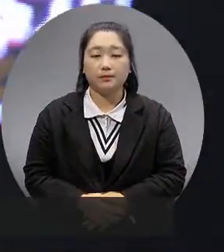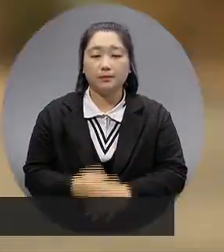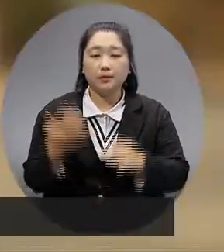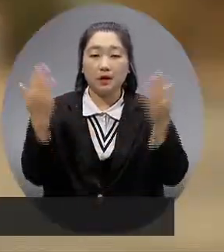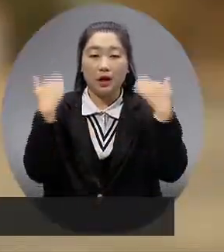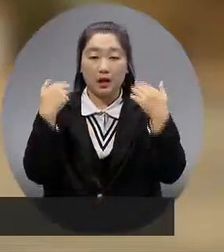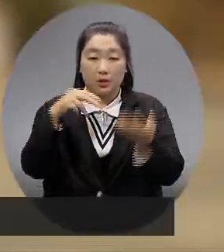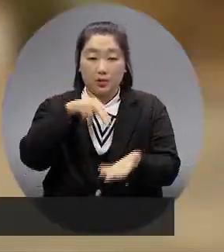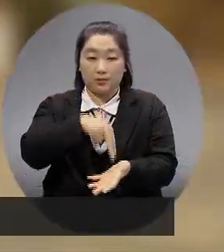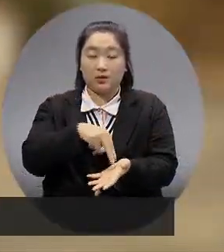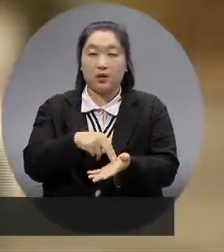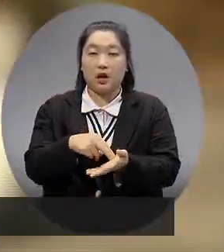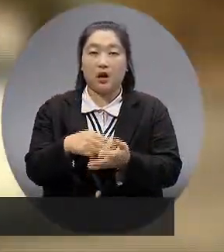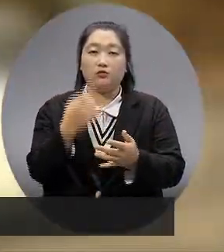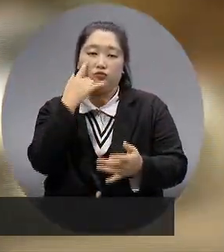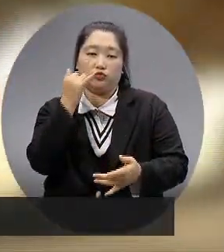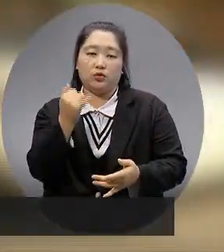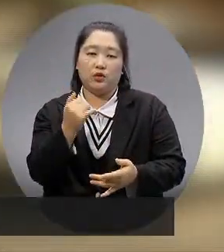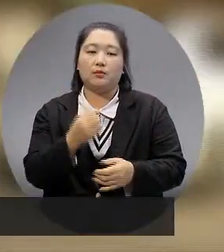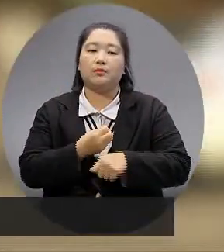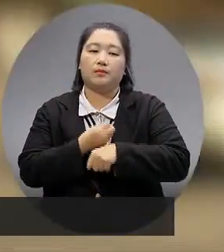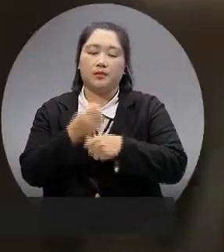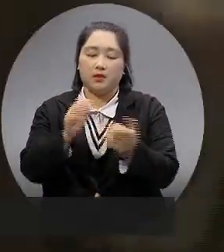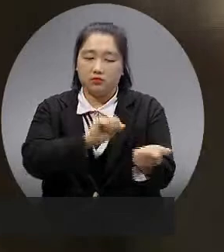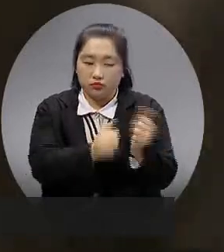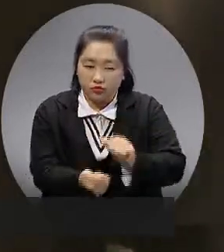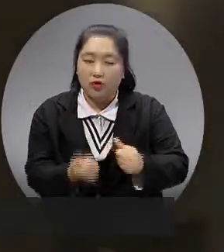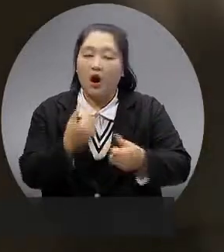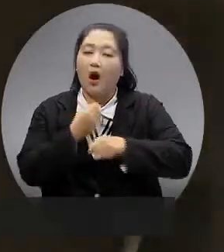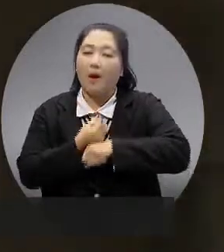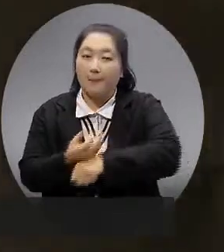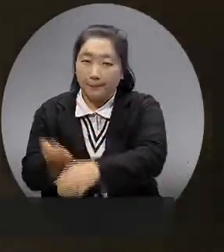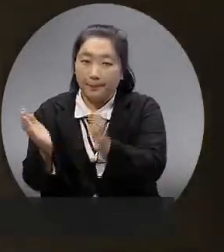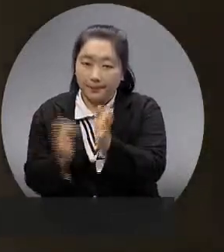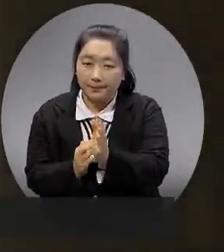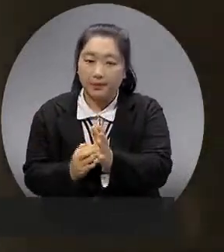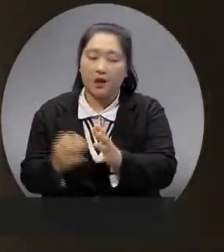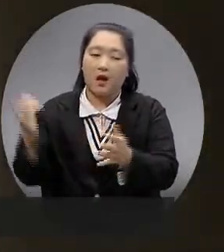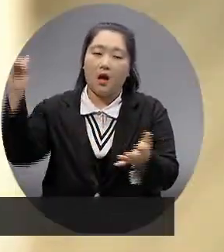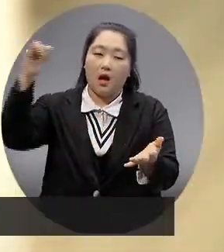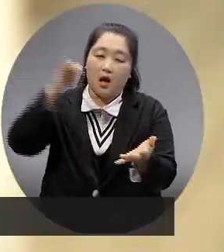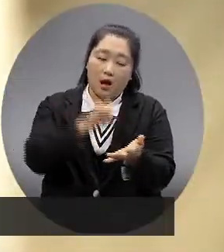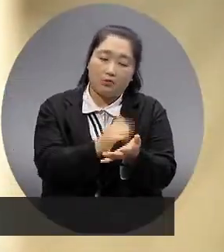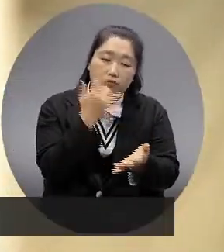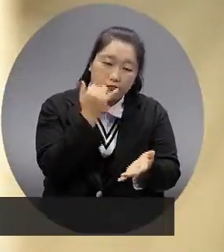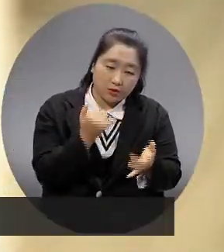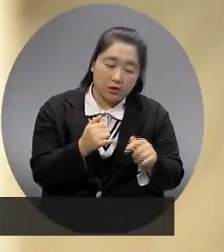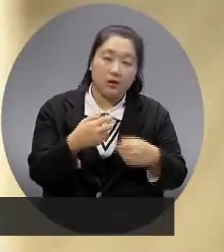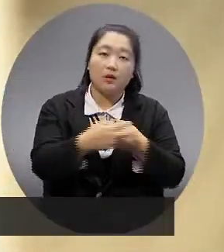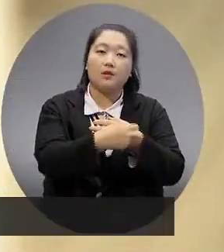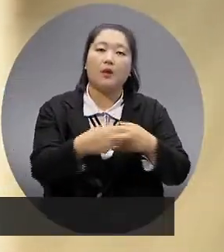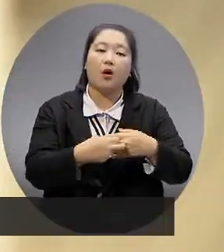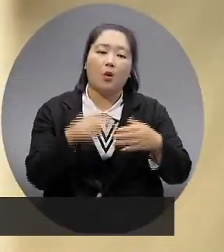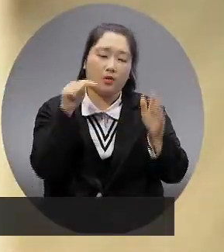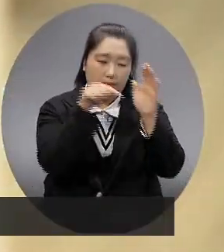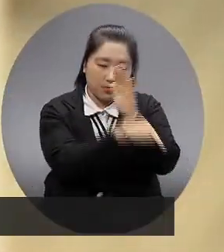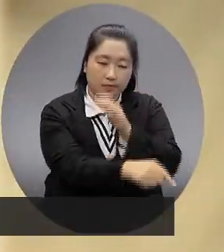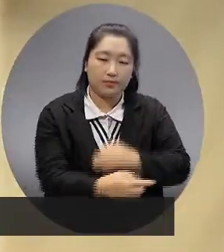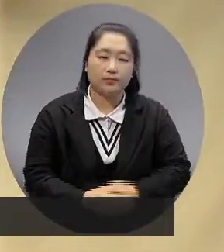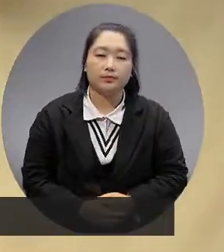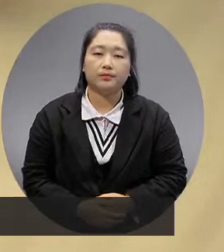측은 유학생 부모에게 비보를 알렸고 입국한 부모와 함께 희생자가 안치된 병원을 찾은 것으로